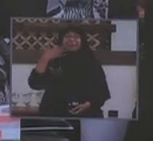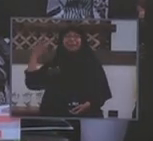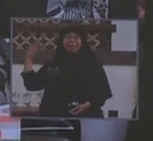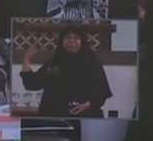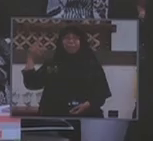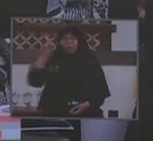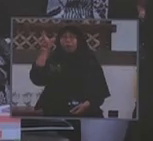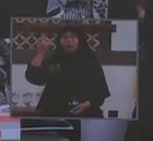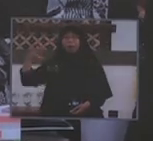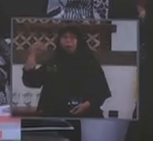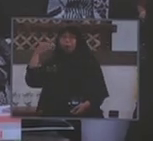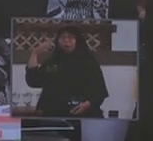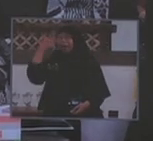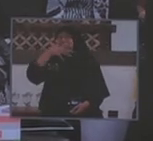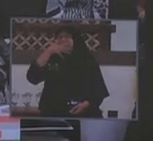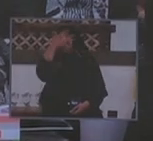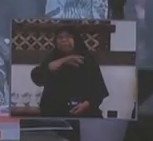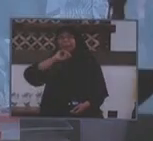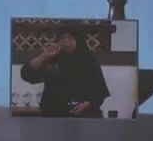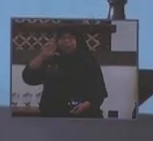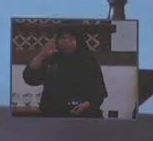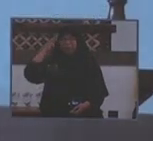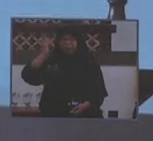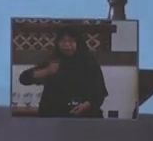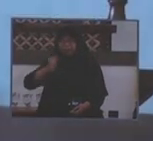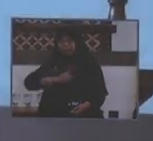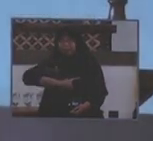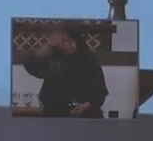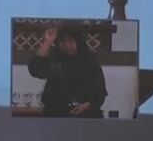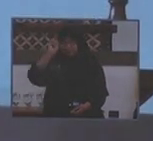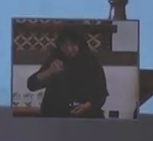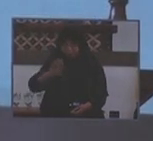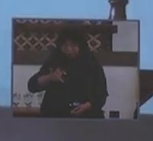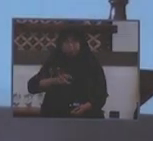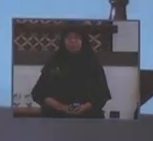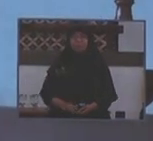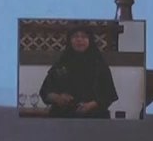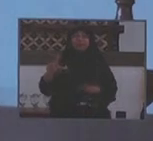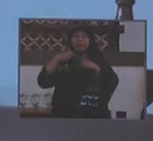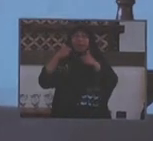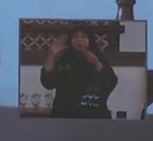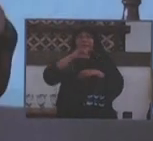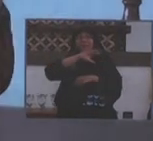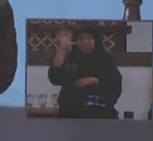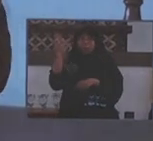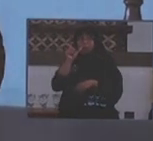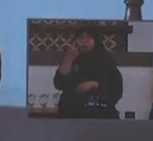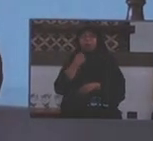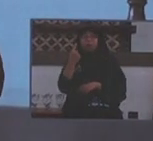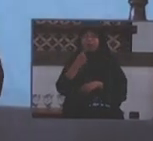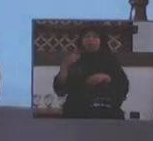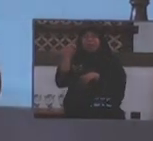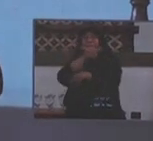Assalamualaikum warahmatullahi wabarakatuh. Selamat siang, salam sejahtera untuk kita semua. Bapak Ibu, waktunya enggak